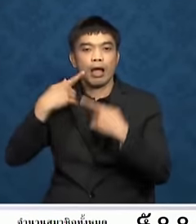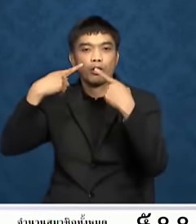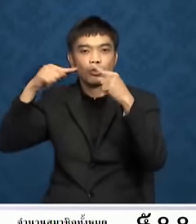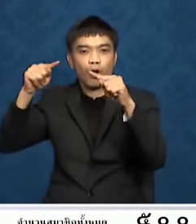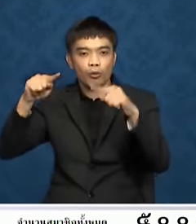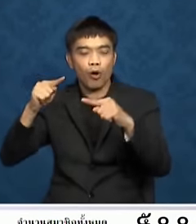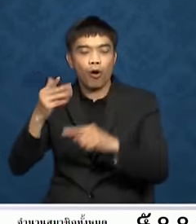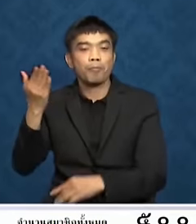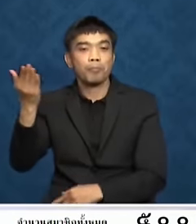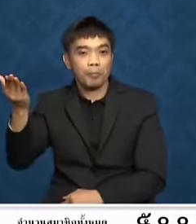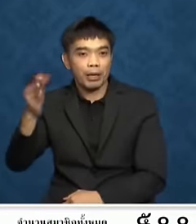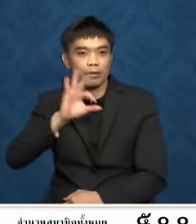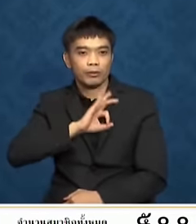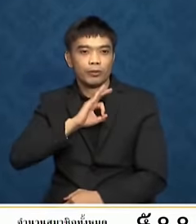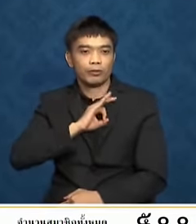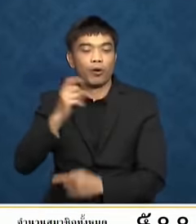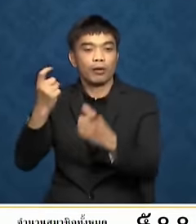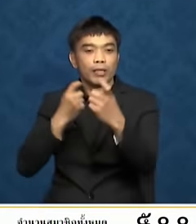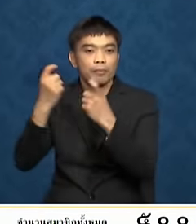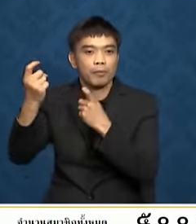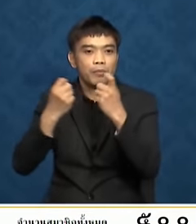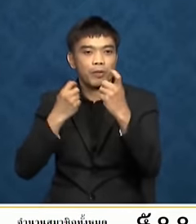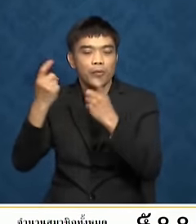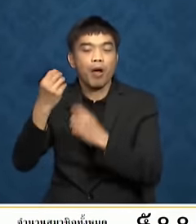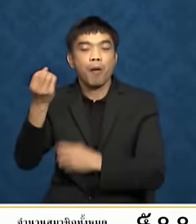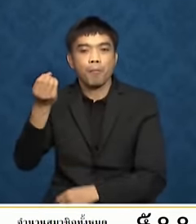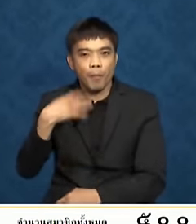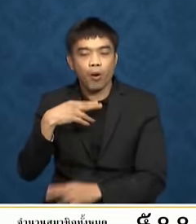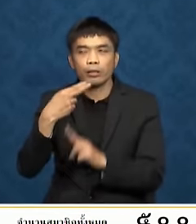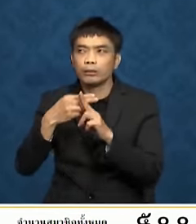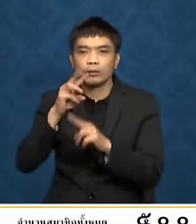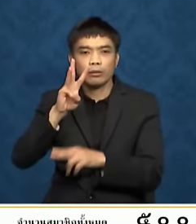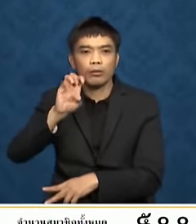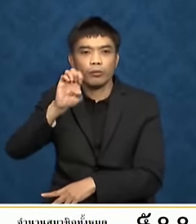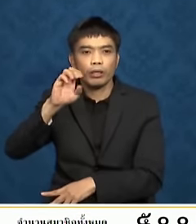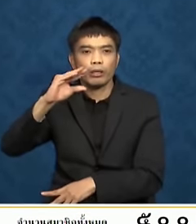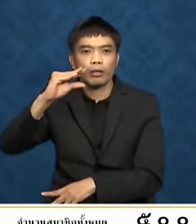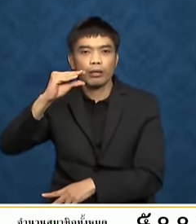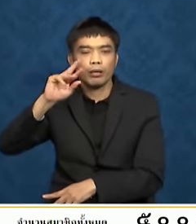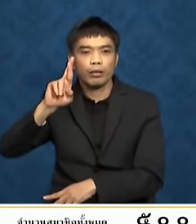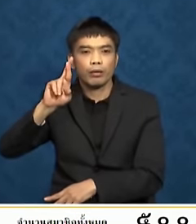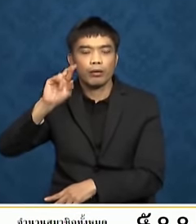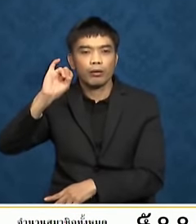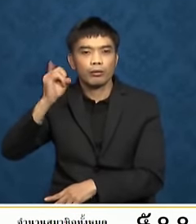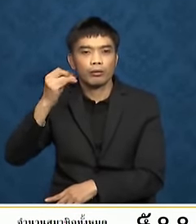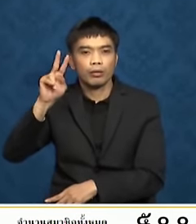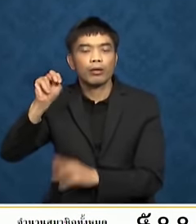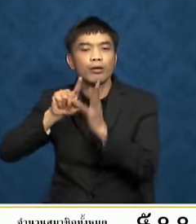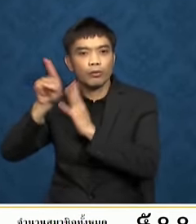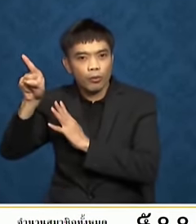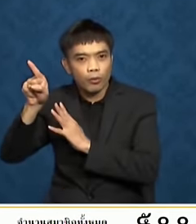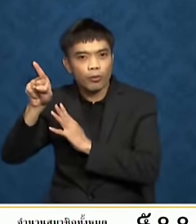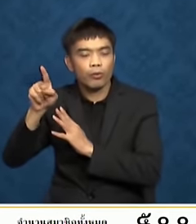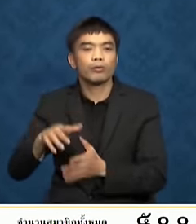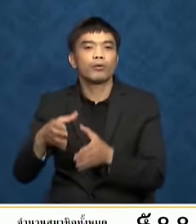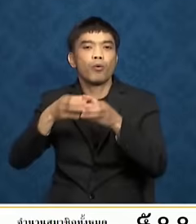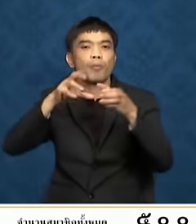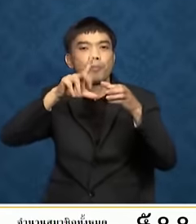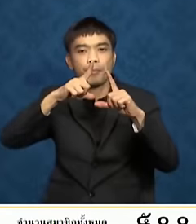สสผู้ทรงเกียรติอยู่ 3-4ท่านท่านวิโรธลัคนานิสรจากก้าวไกลท่าน